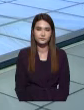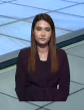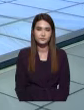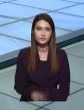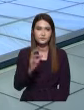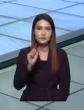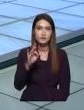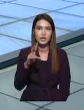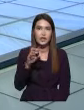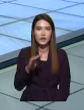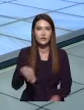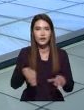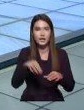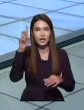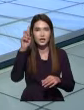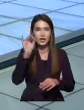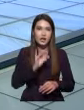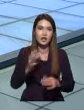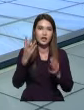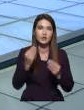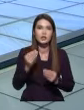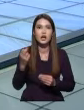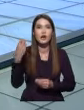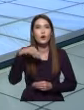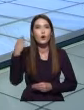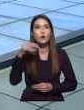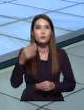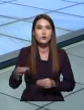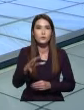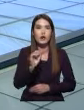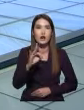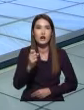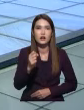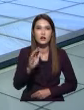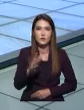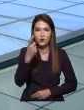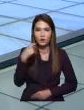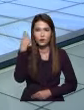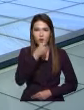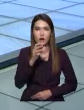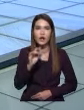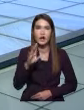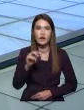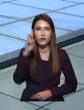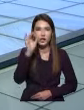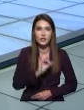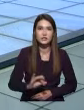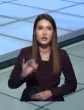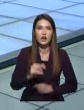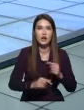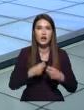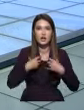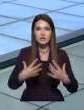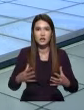Архив ел тарихының қайнар көзі. Ақтөбе облыстық архивіне 100 жыл толды. Осыған орай архив ел тарихының шежіресі атты салтанатты шара